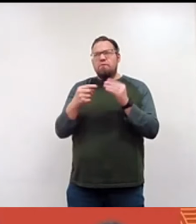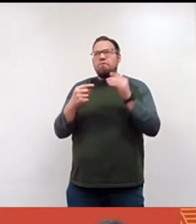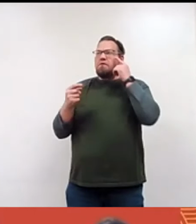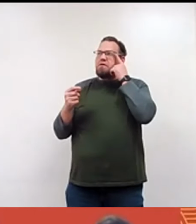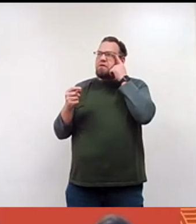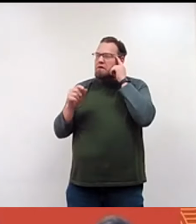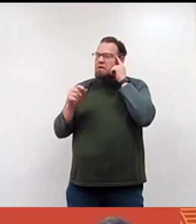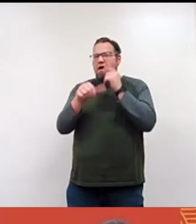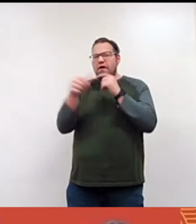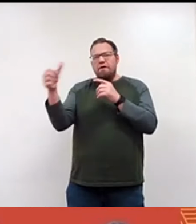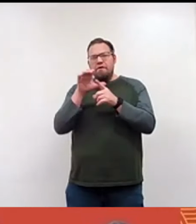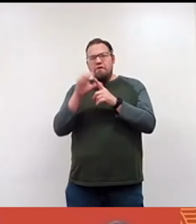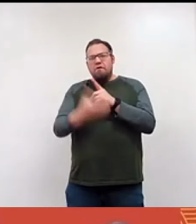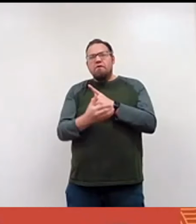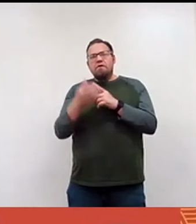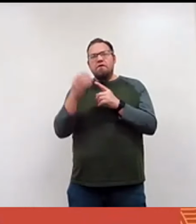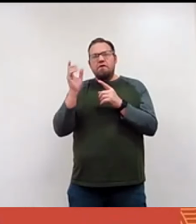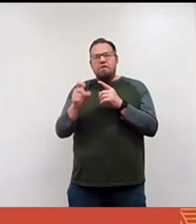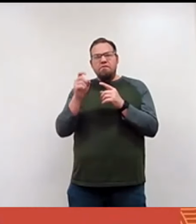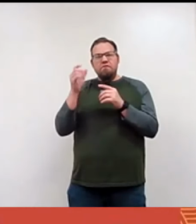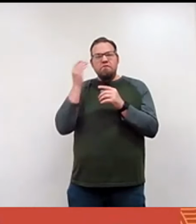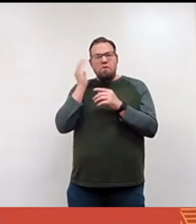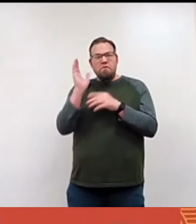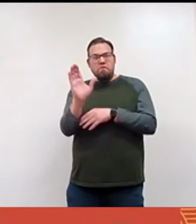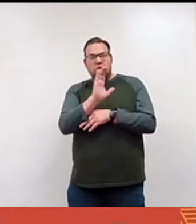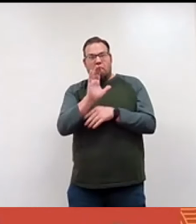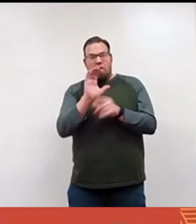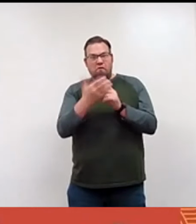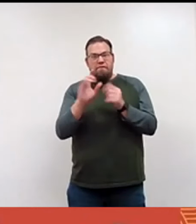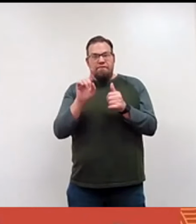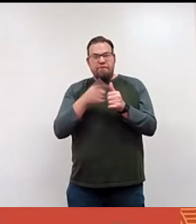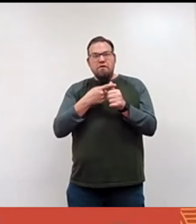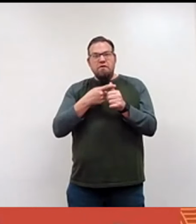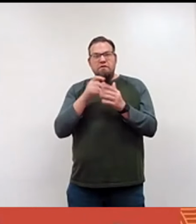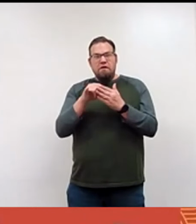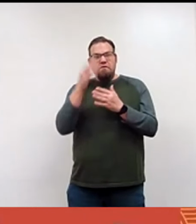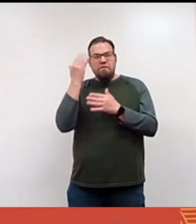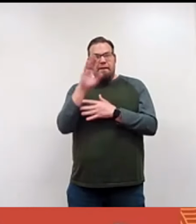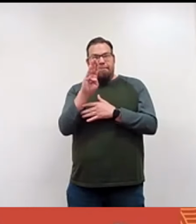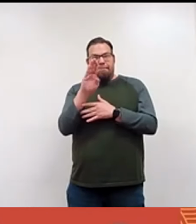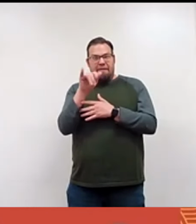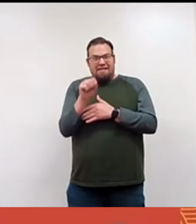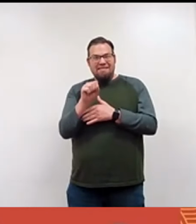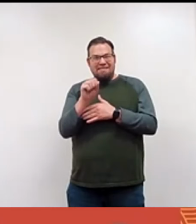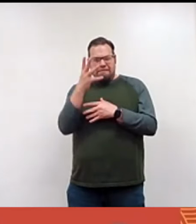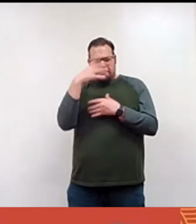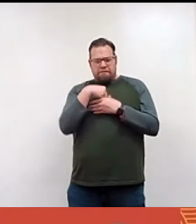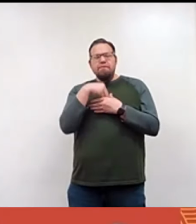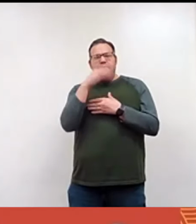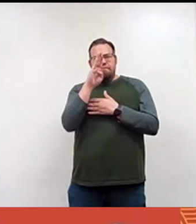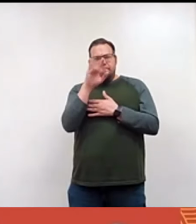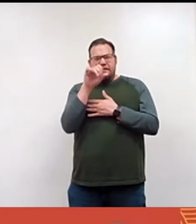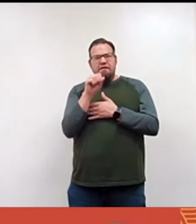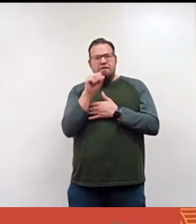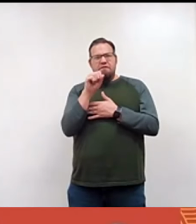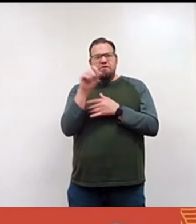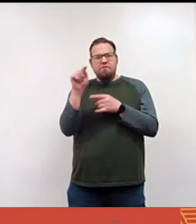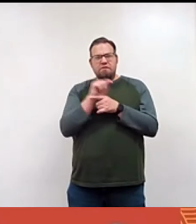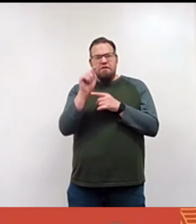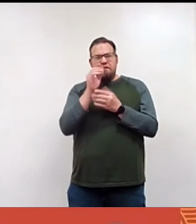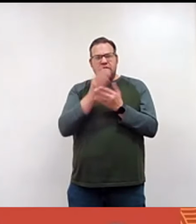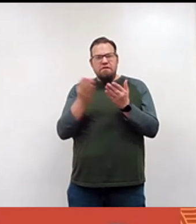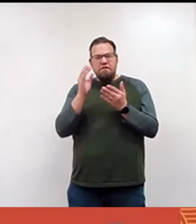other cultures. I mean, you gotta know your culture first. And that's why implicit bias or unconscious bias training is something you